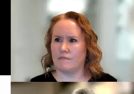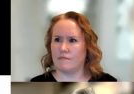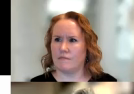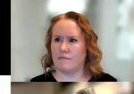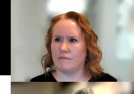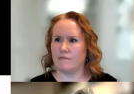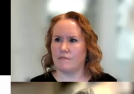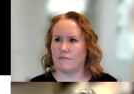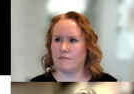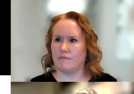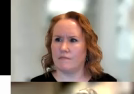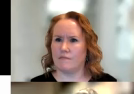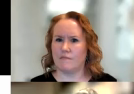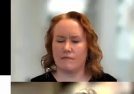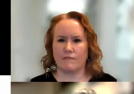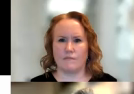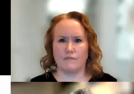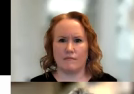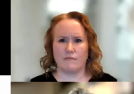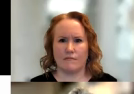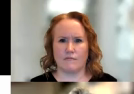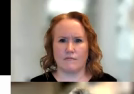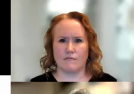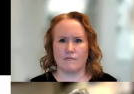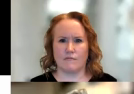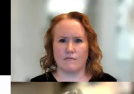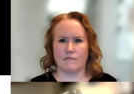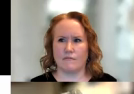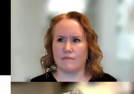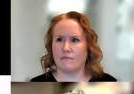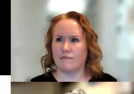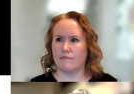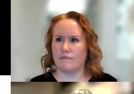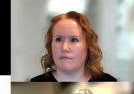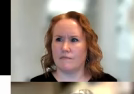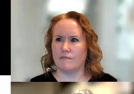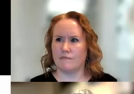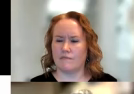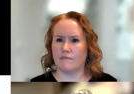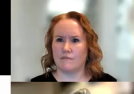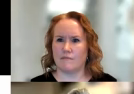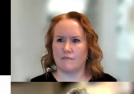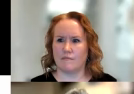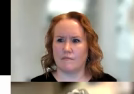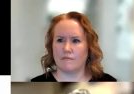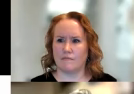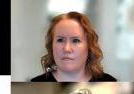enda tydeligere med lovgivning ved en del som kommer fra EU, ikke minst European Accessibility